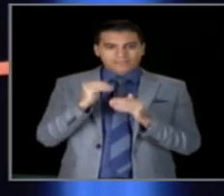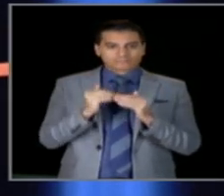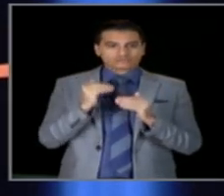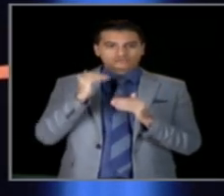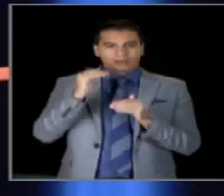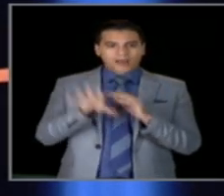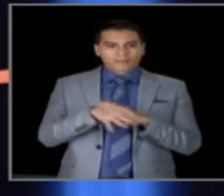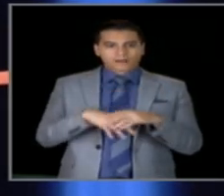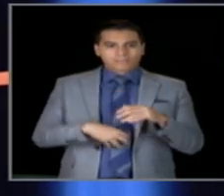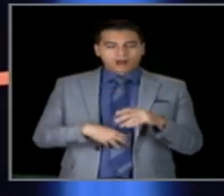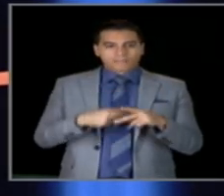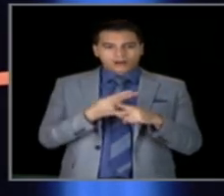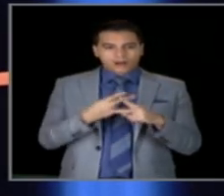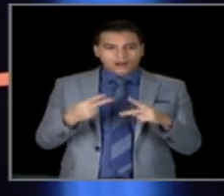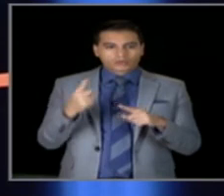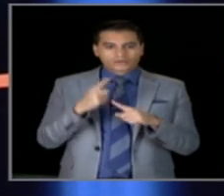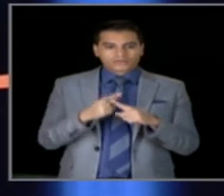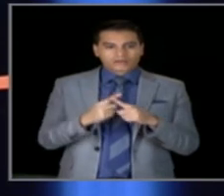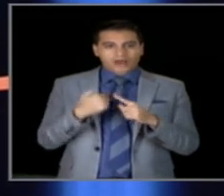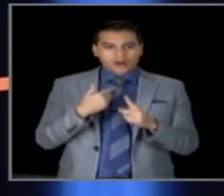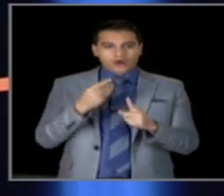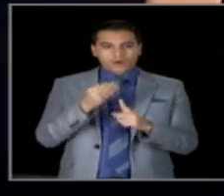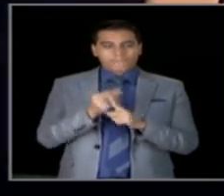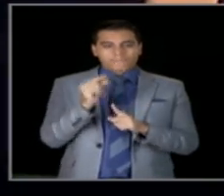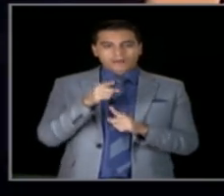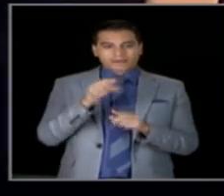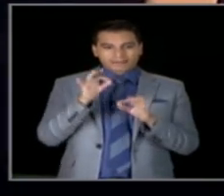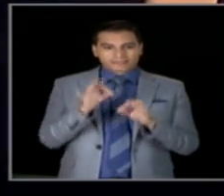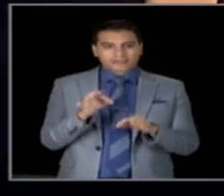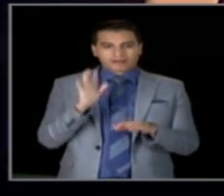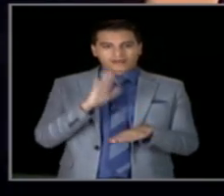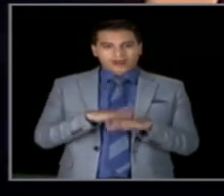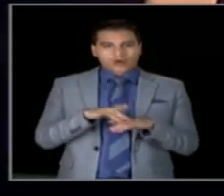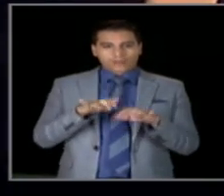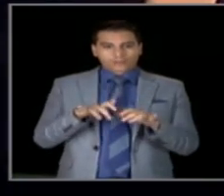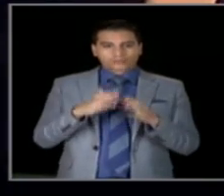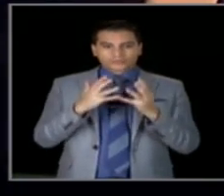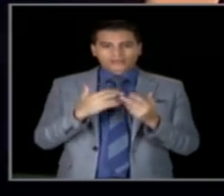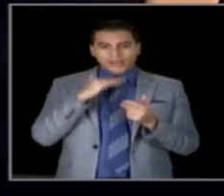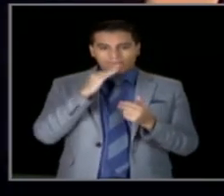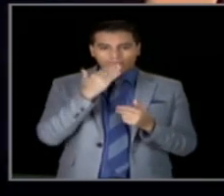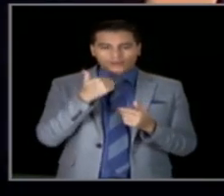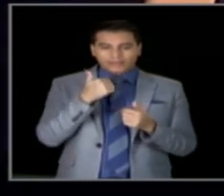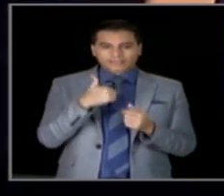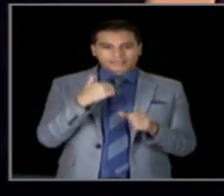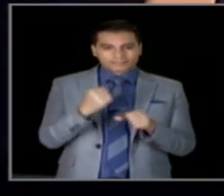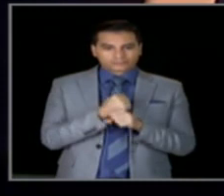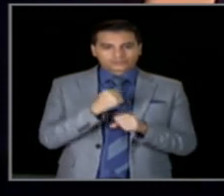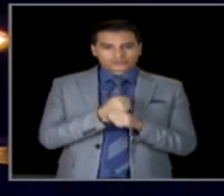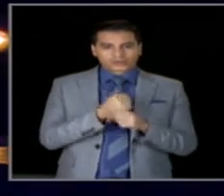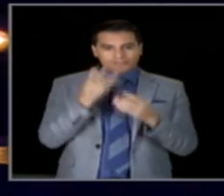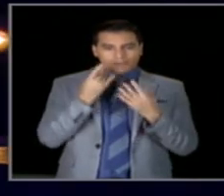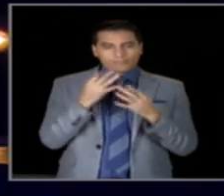مجال البرمجيات، وده اللي انا حابه جدا يعني. والحمد لله كل مجالات الكمبيوتر ساينس الحمد لله ملم بيها بشكل